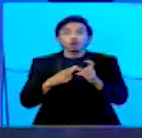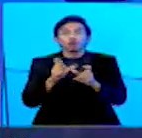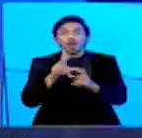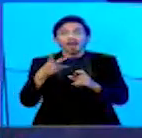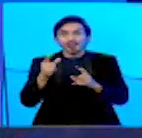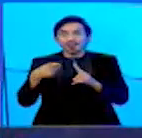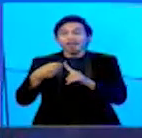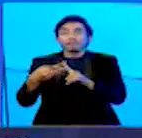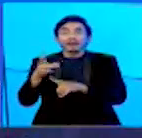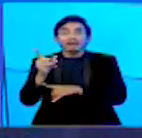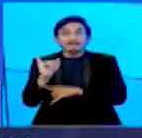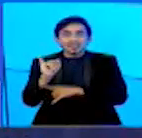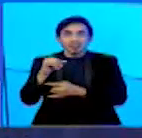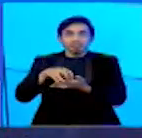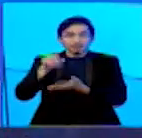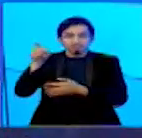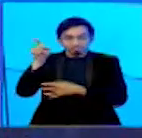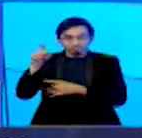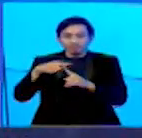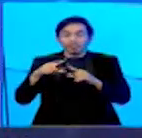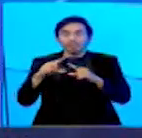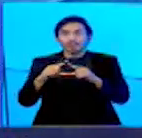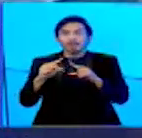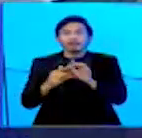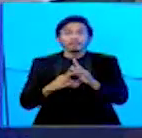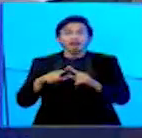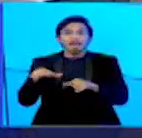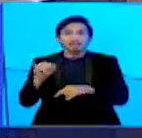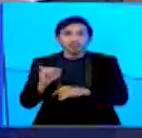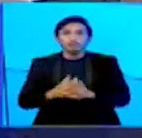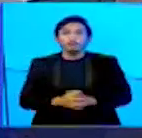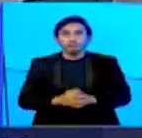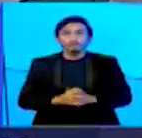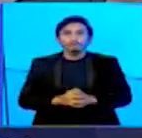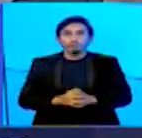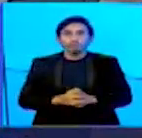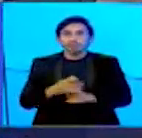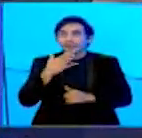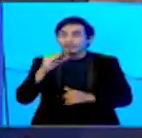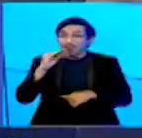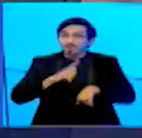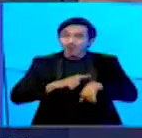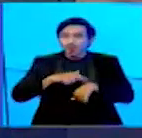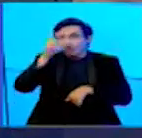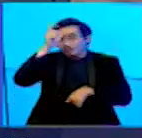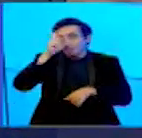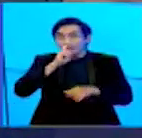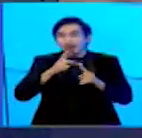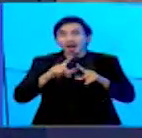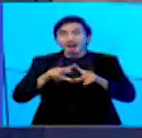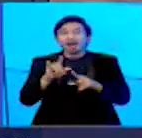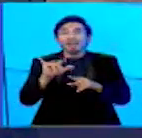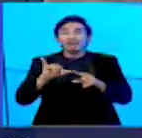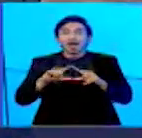Turki harlianto Tarmizi Assalamualaikum selamat pagi waktu Turki farlianto Bagaimana kabarnya di sana Pak